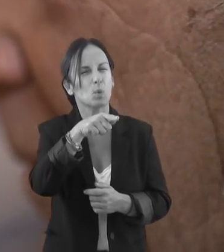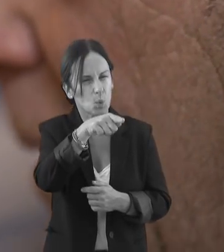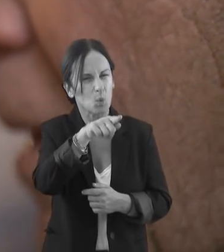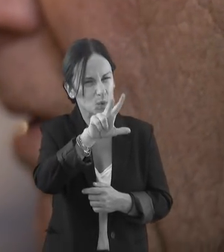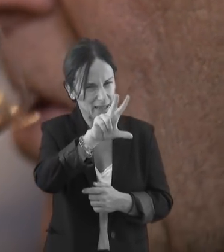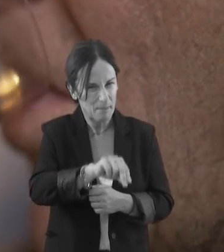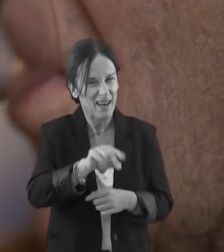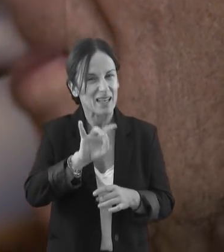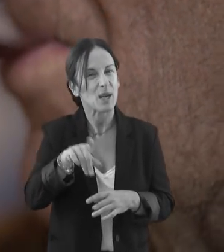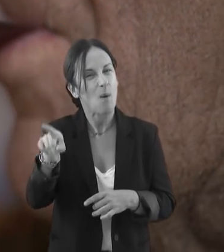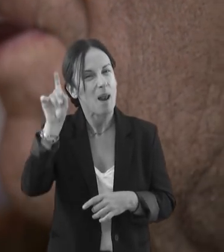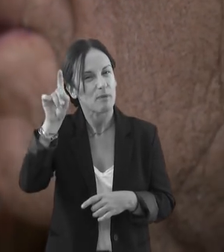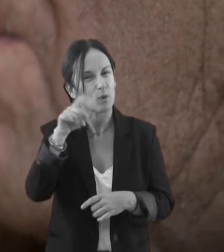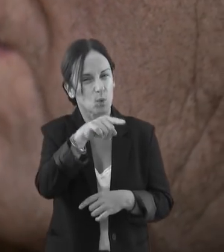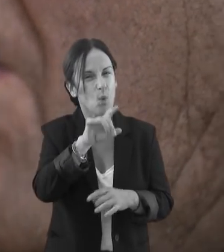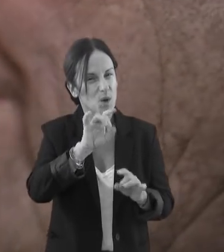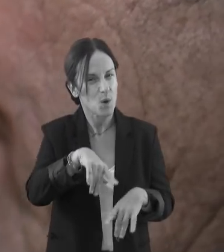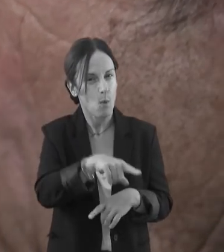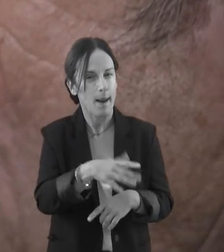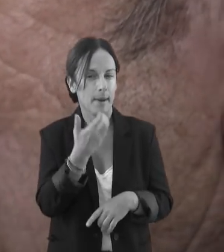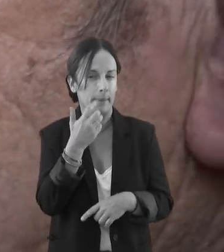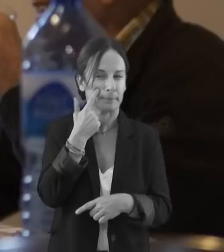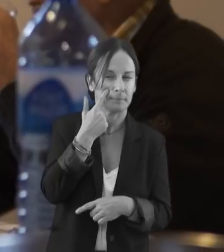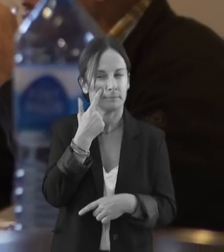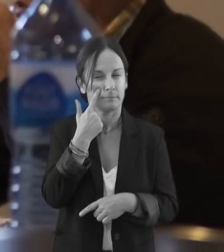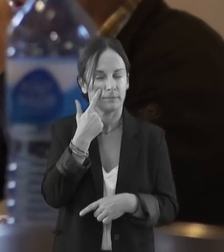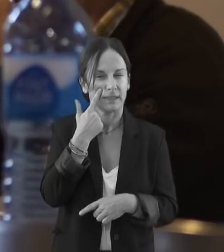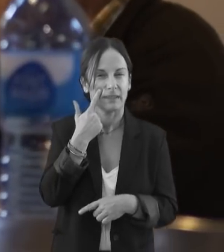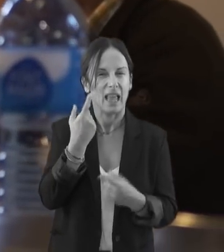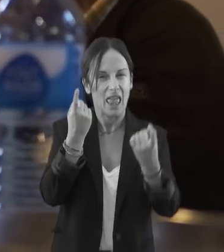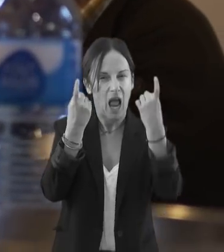No la poden molt llocs, no? Perquè